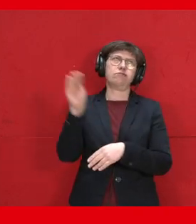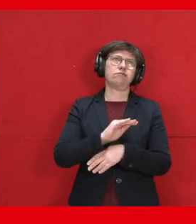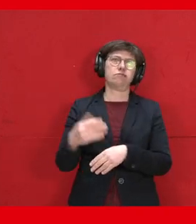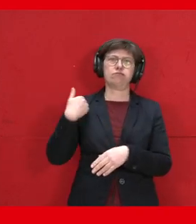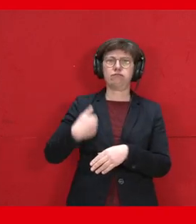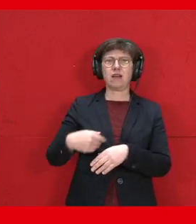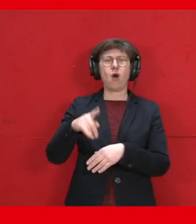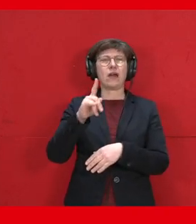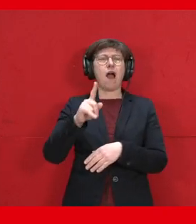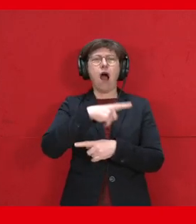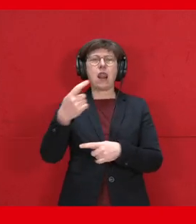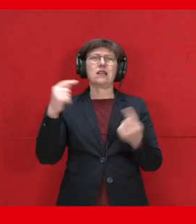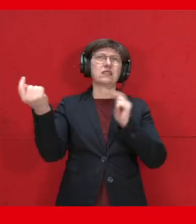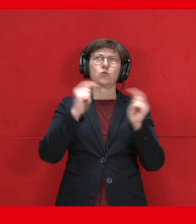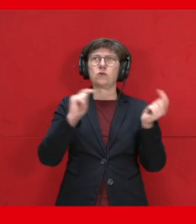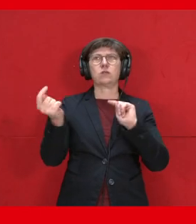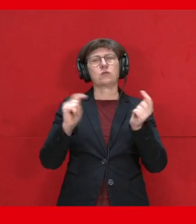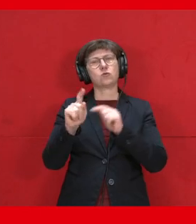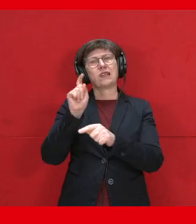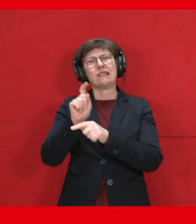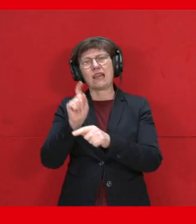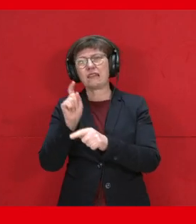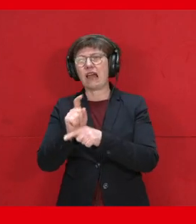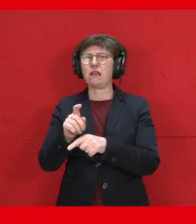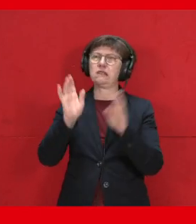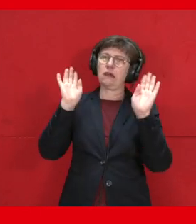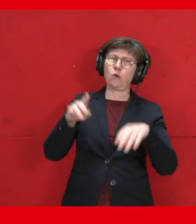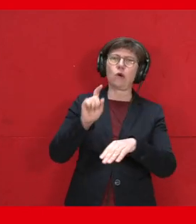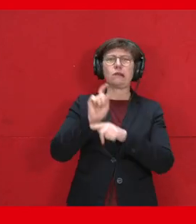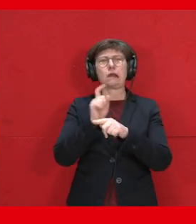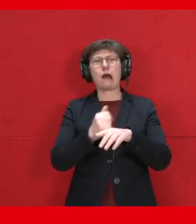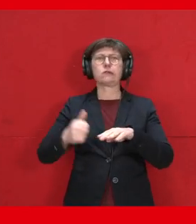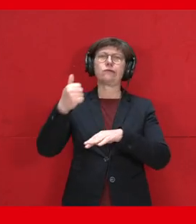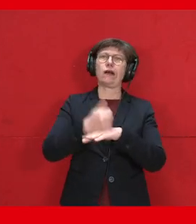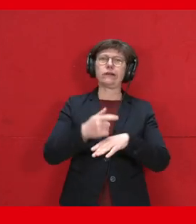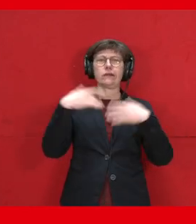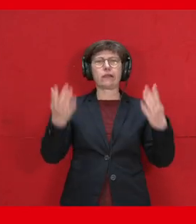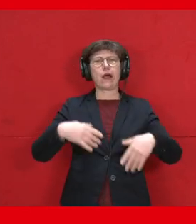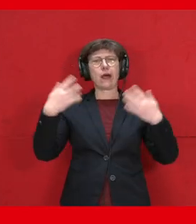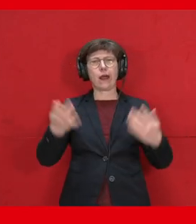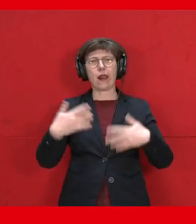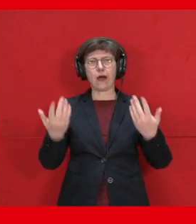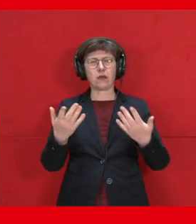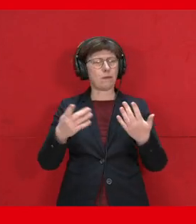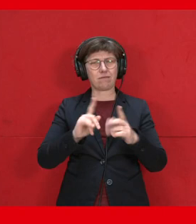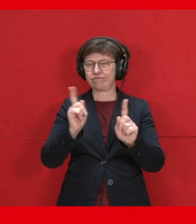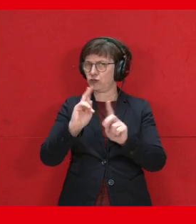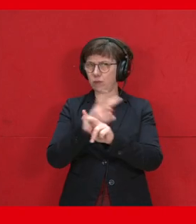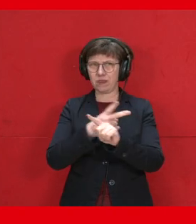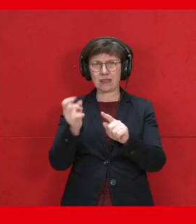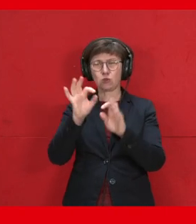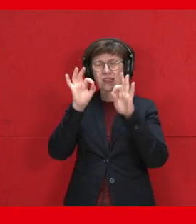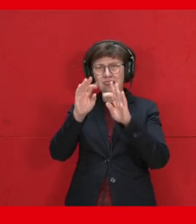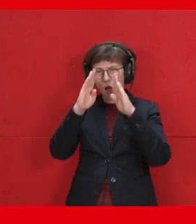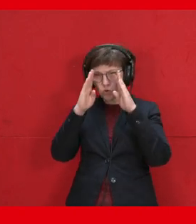sie ja jeden über Digitalisierung und digitale Souveränität sprechen hören. Aber man muss genau hinhören, weil es ja darauf ankommt, dass was